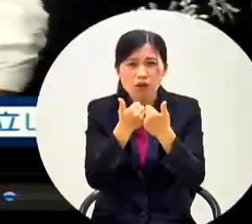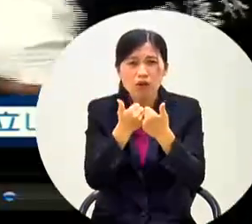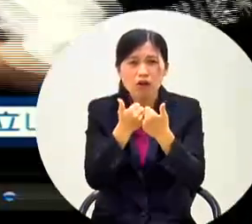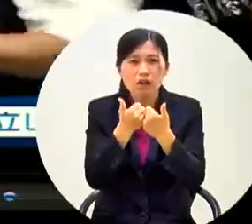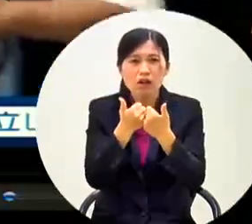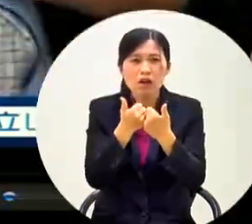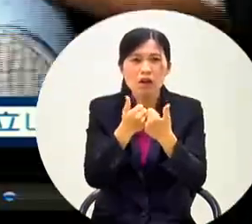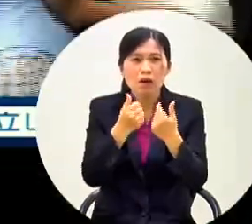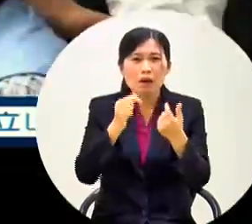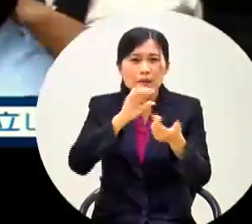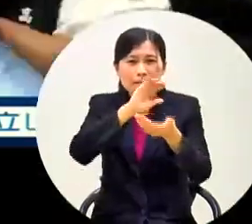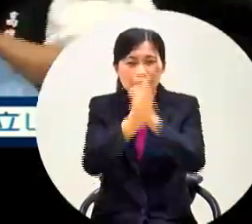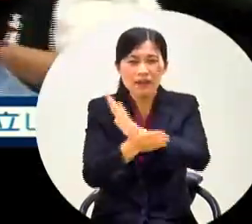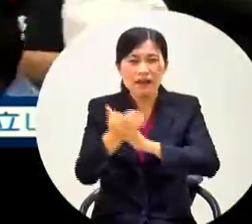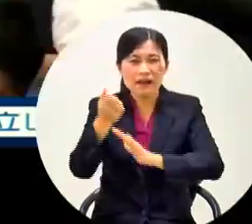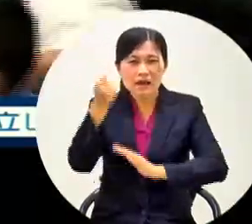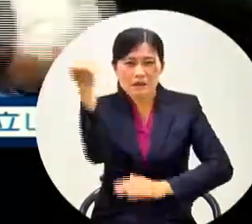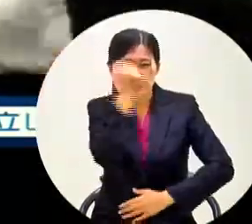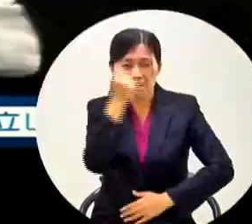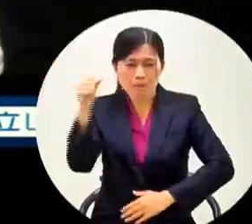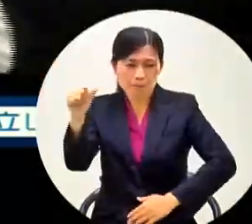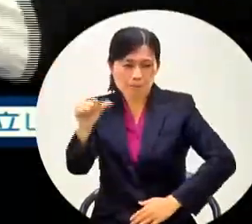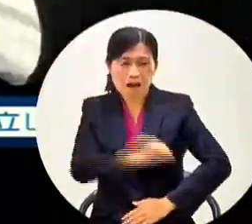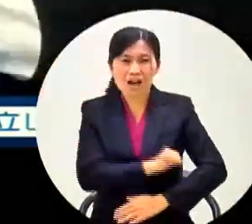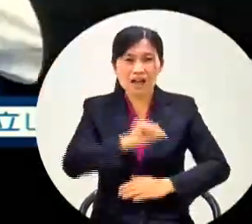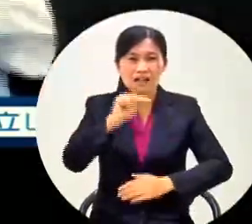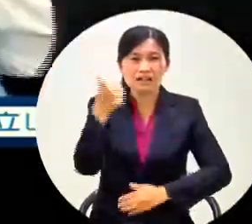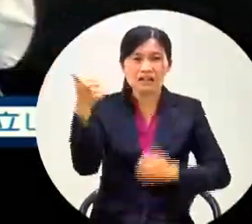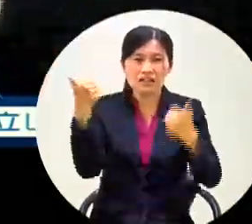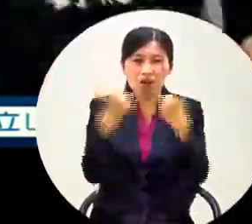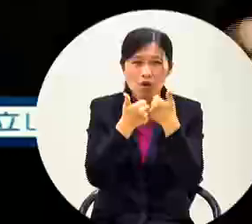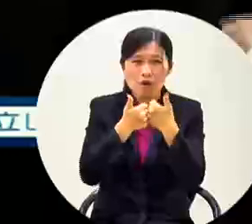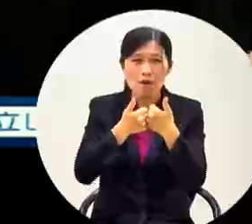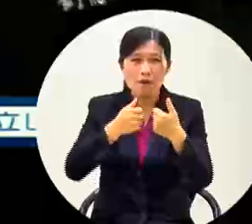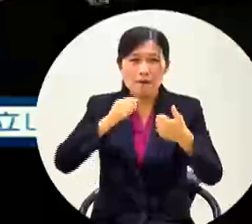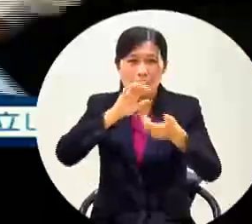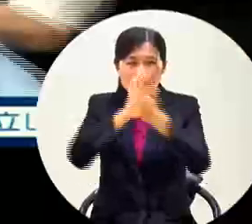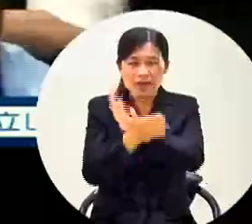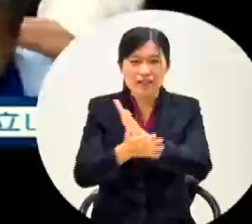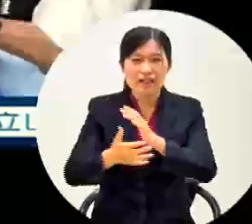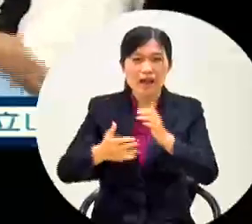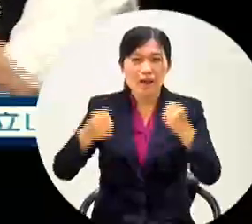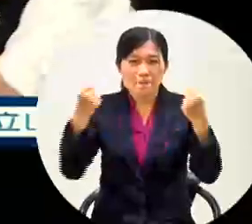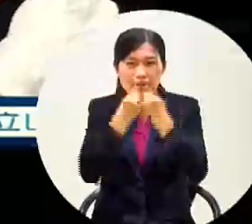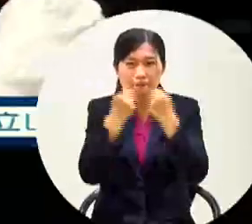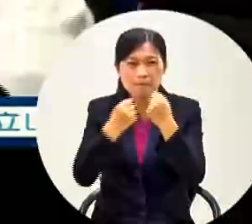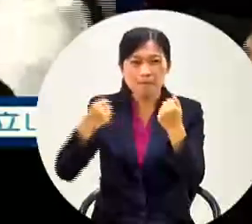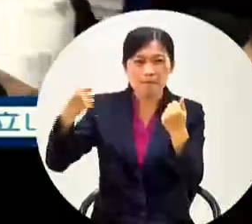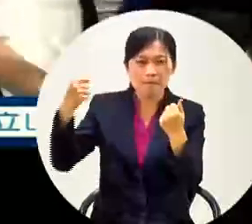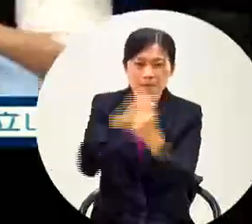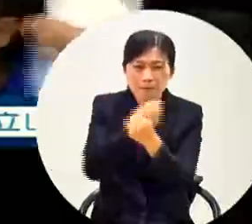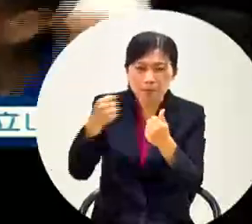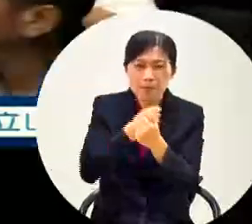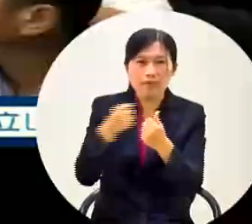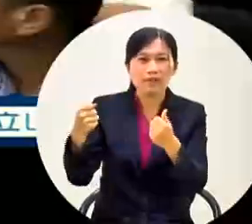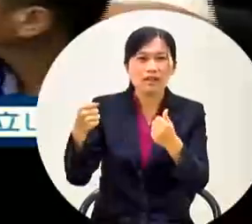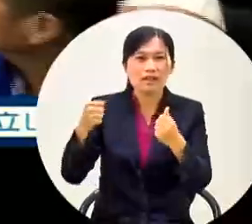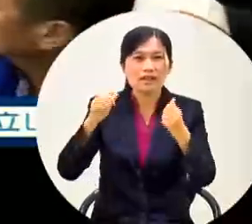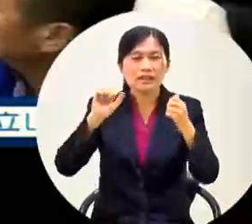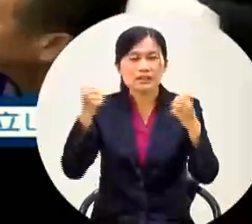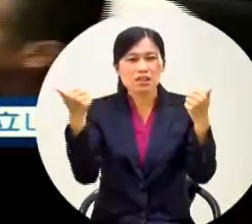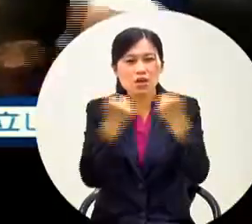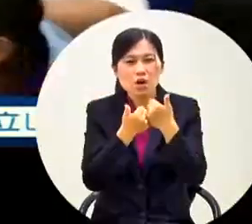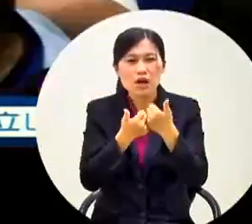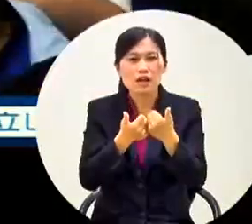氓的议会，变成一个暴力打人的议会，变成一个不容许其他意见的议会，变成一个史